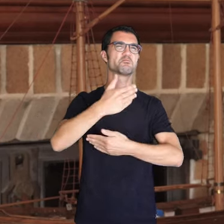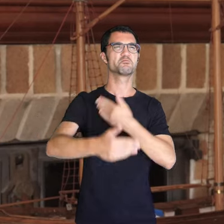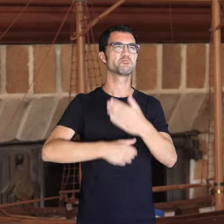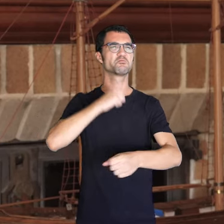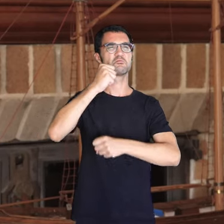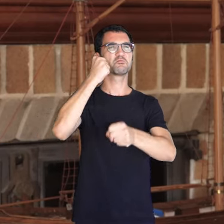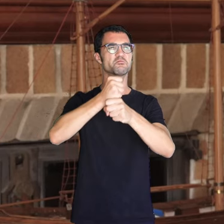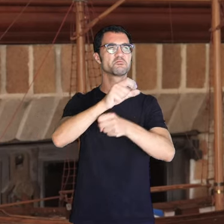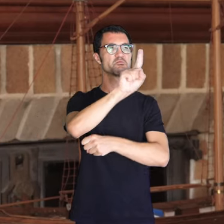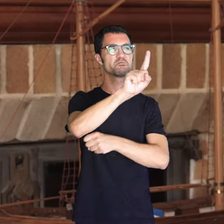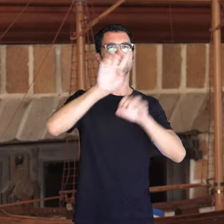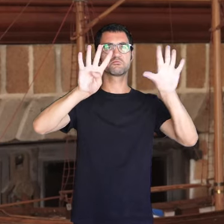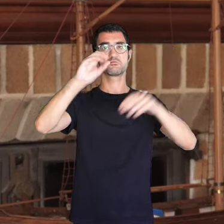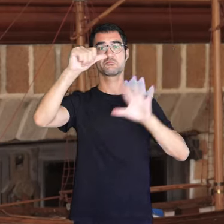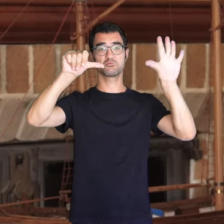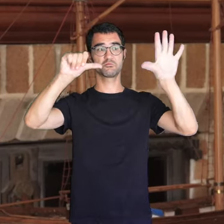de l'any 60.